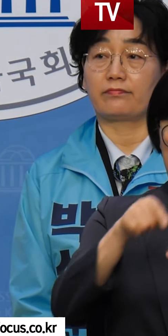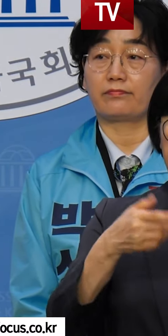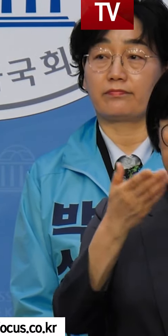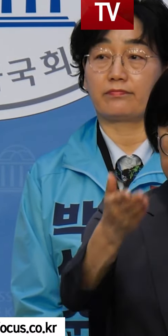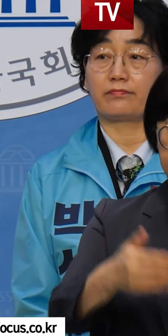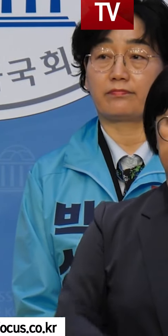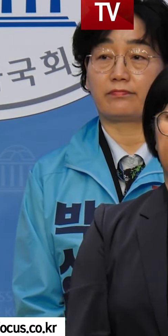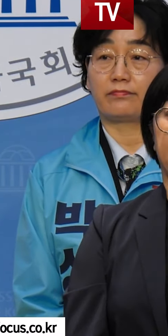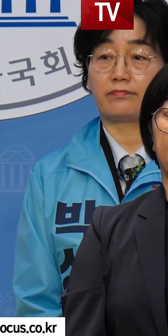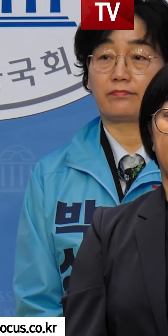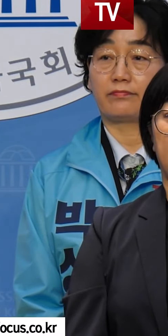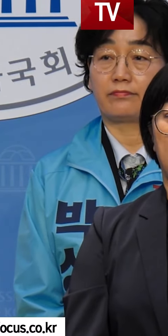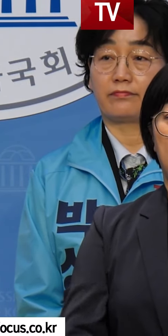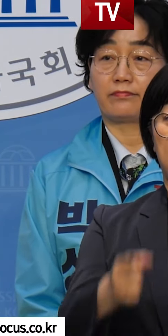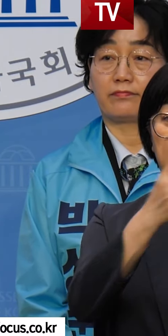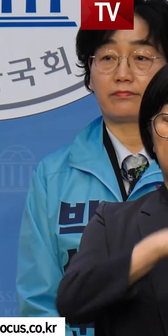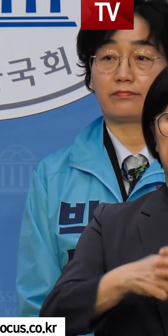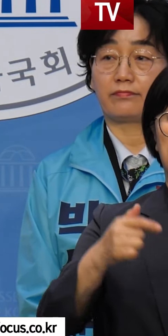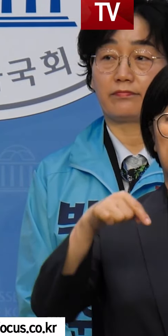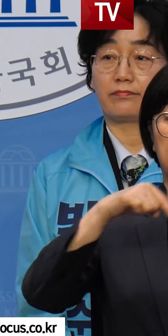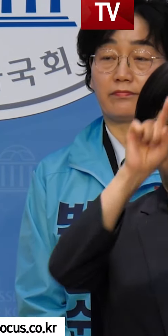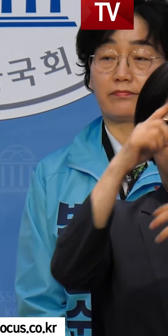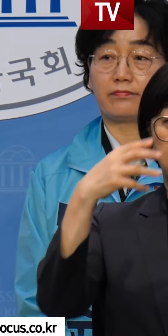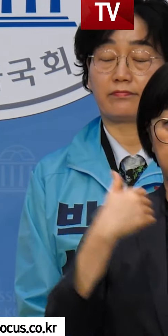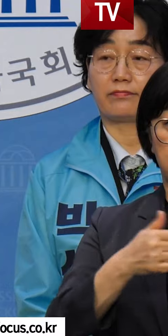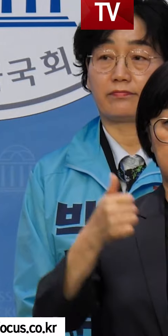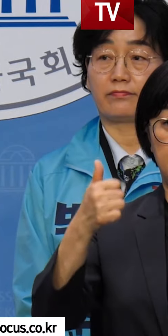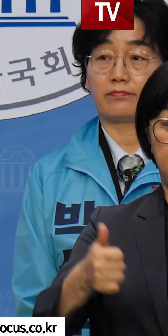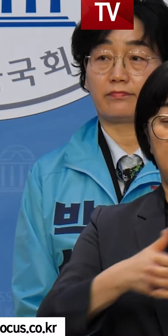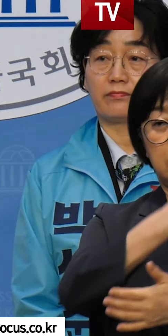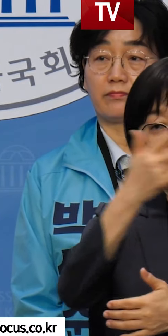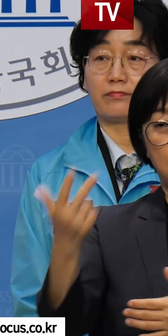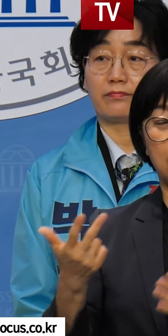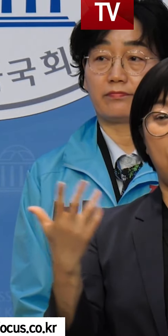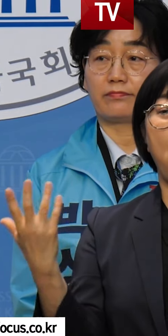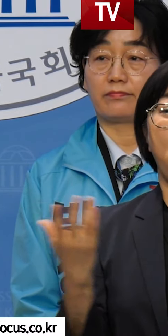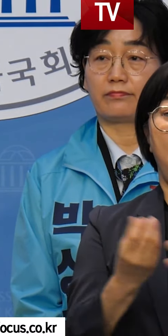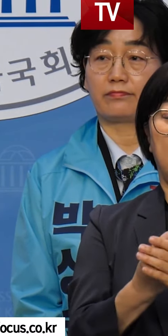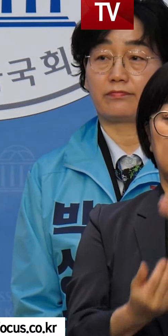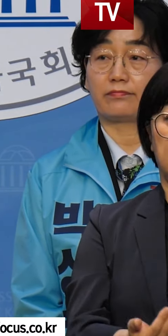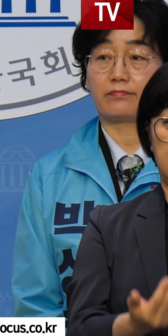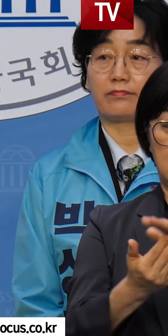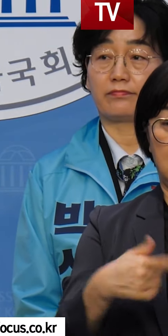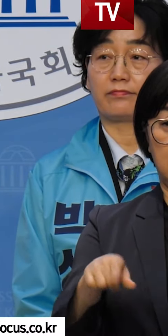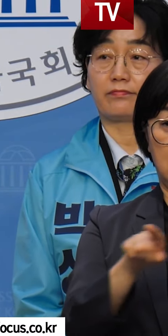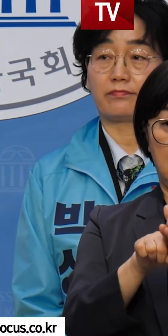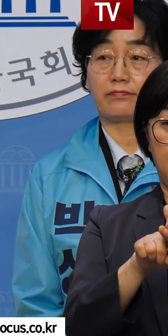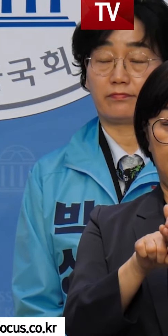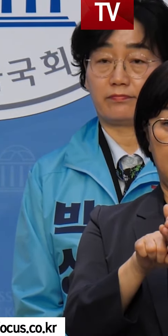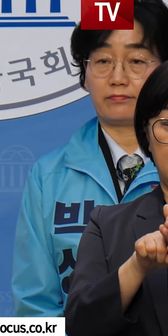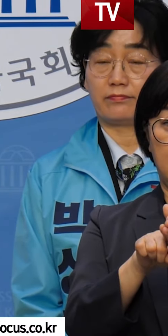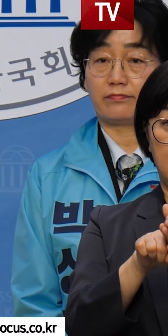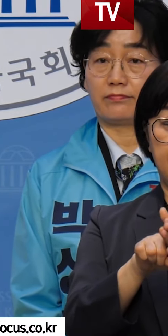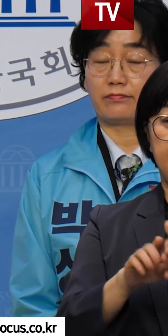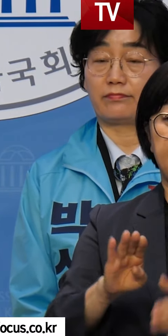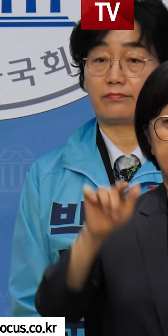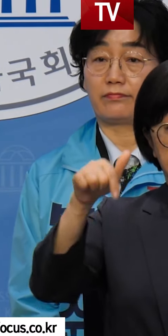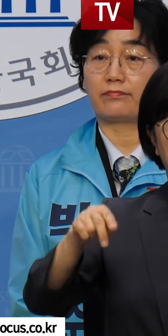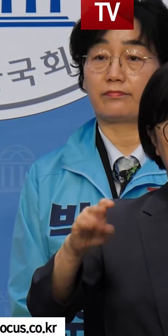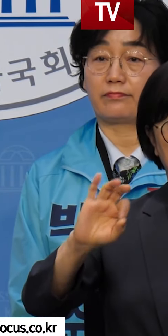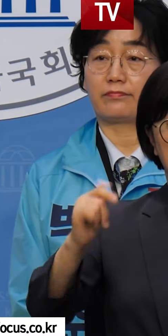보답하겠습니다. 무능 정권 심판, 인류도시 중구 성동 완성, 정권 심판 필승 카드